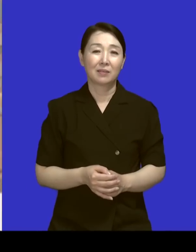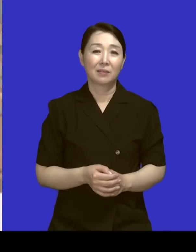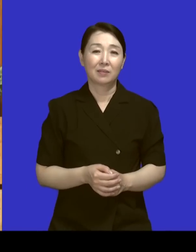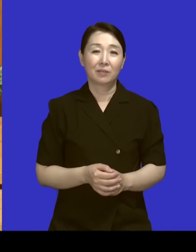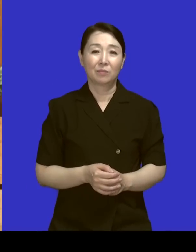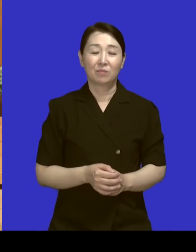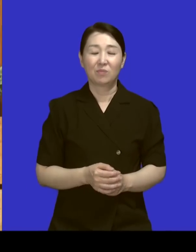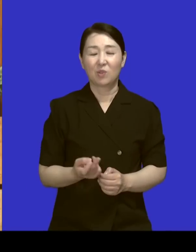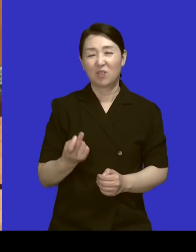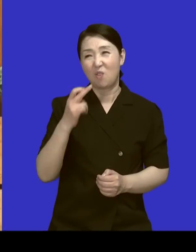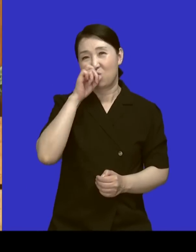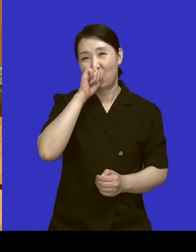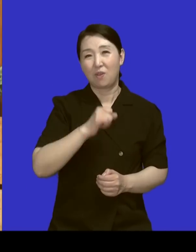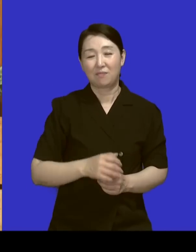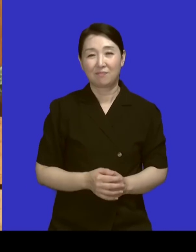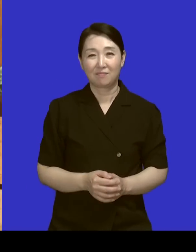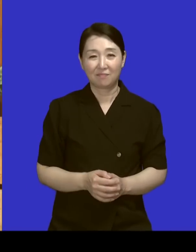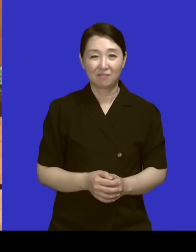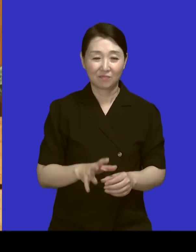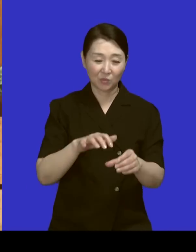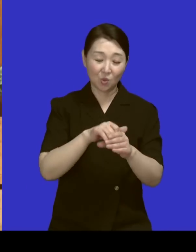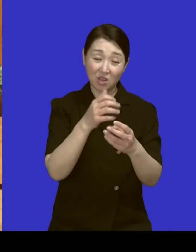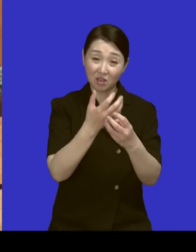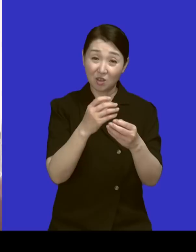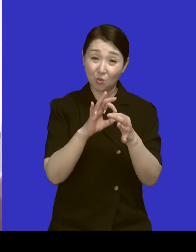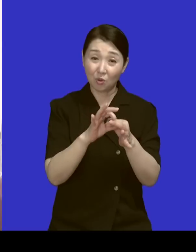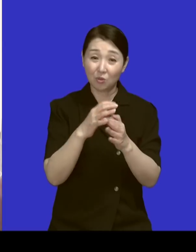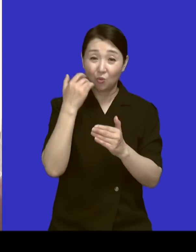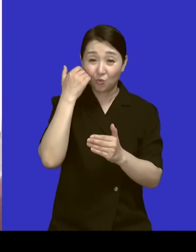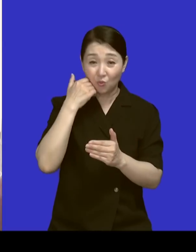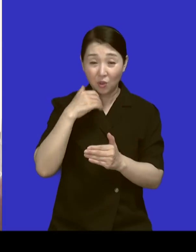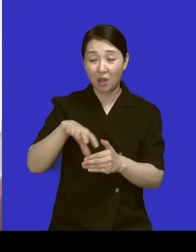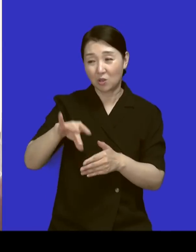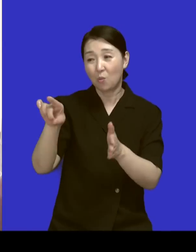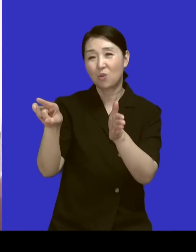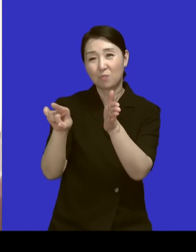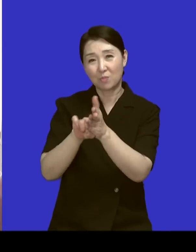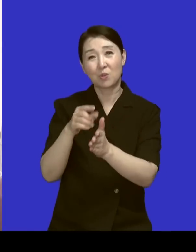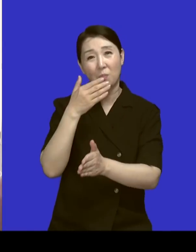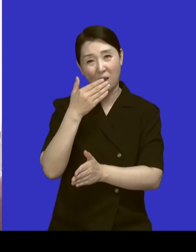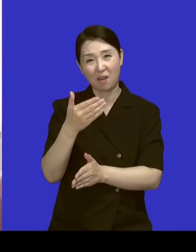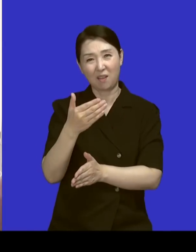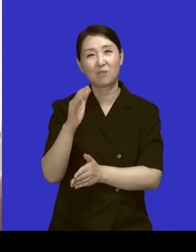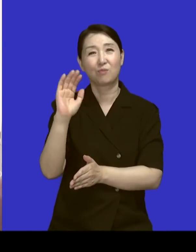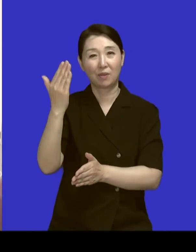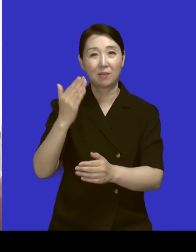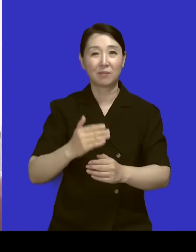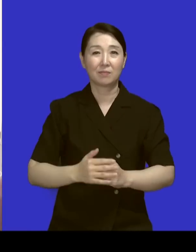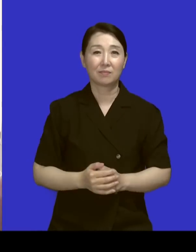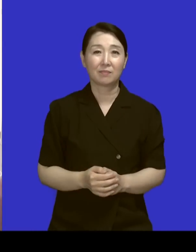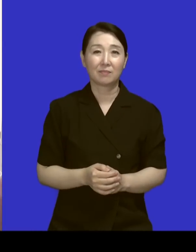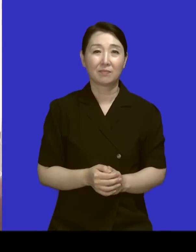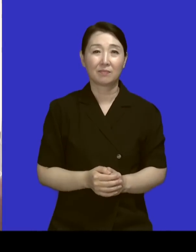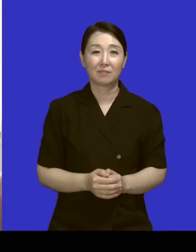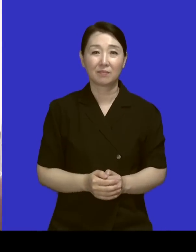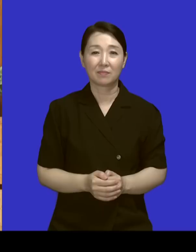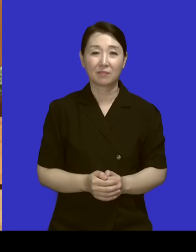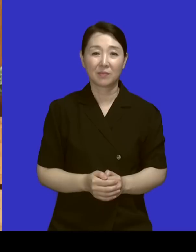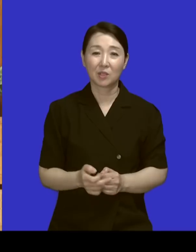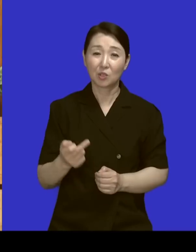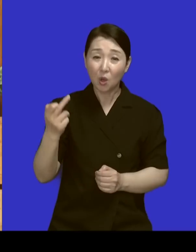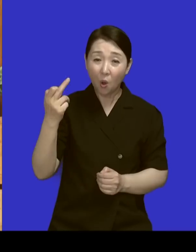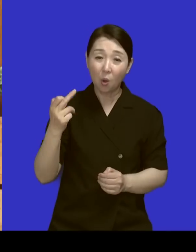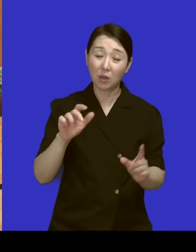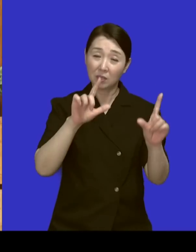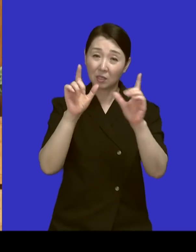된장- 형들이다. 그 된장찌개를 통해서 누군가를 처음으로 신뢰하고 믿을 수 있게 된 거죠. 그럼 그 형들과